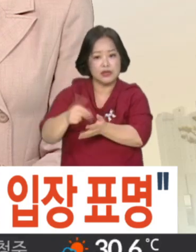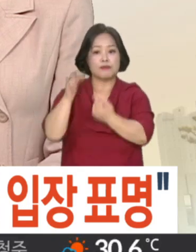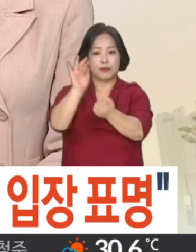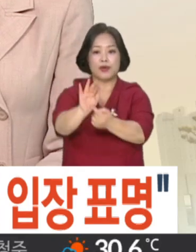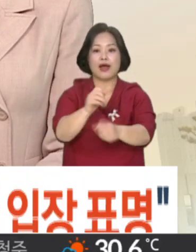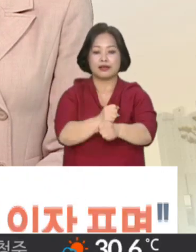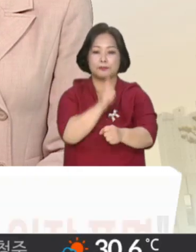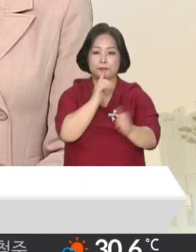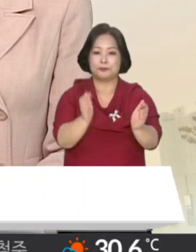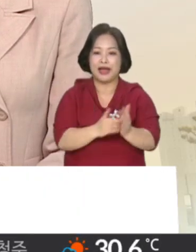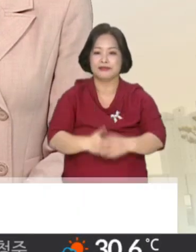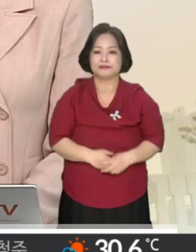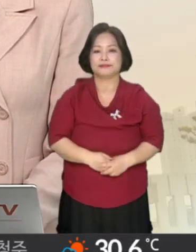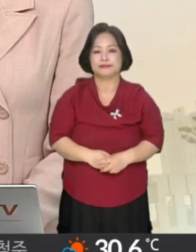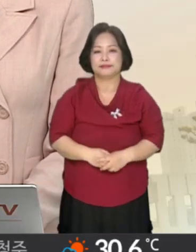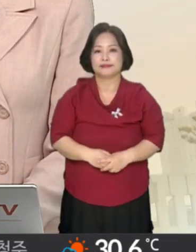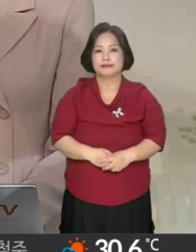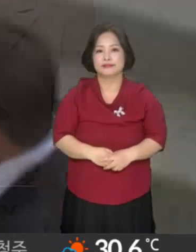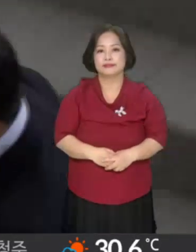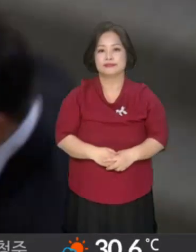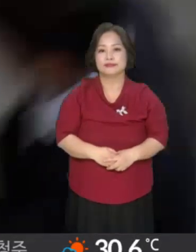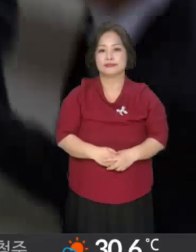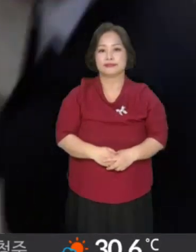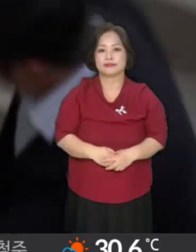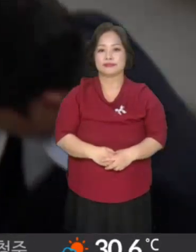밝혔습니다 강창구 기자입니다